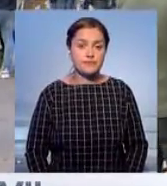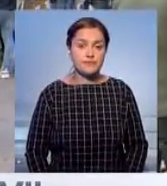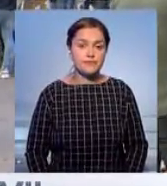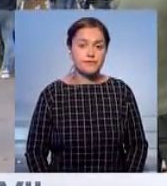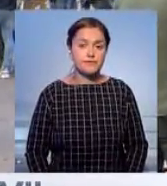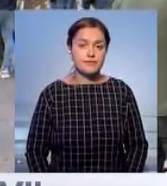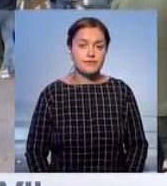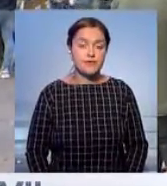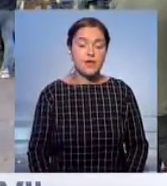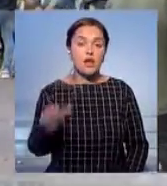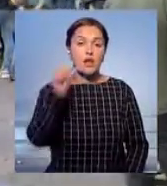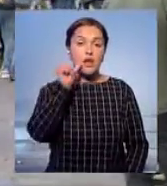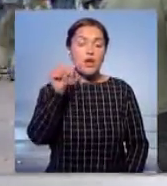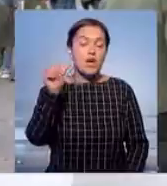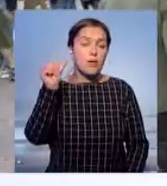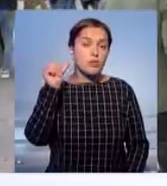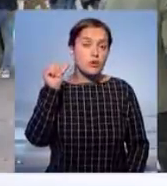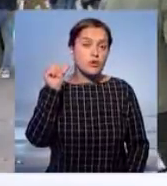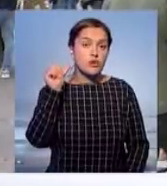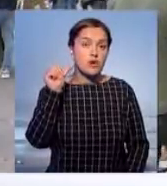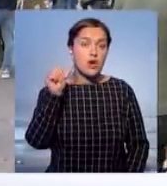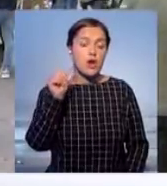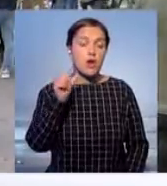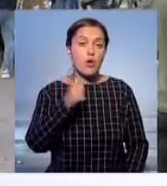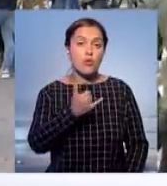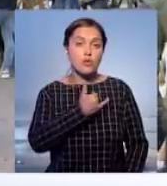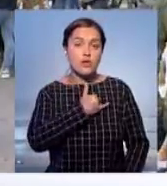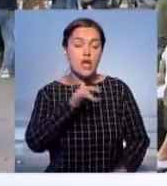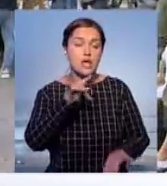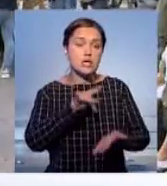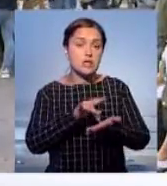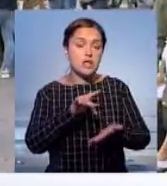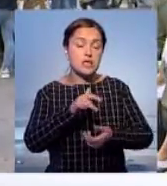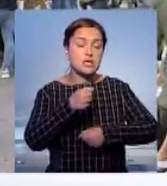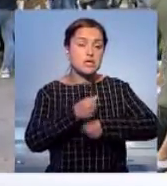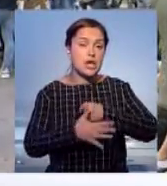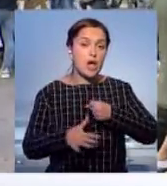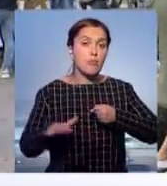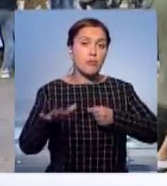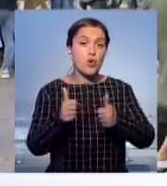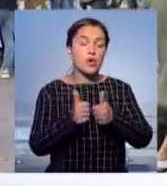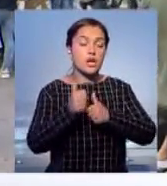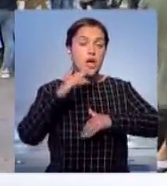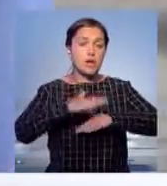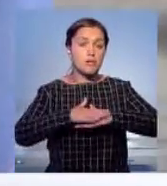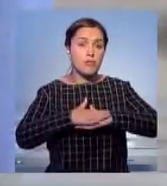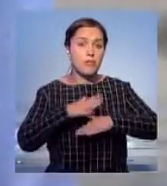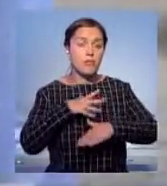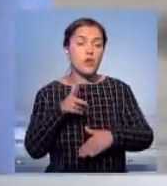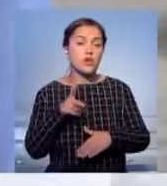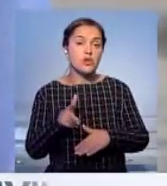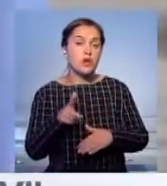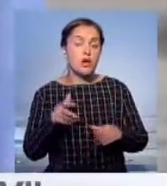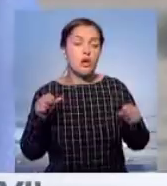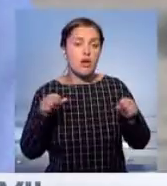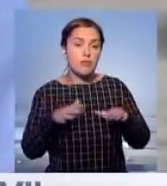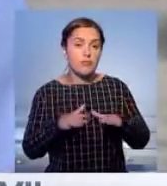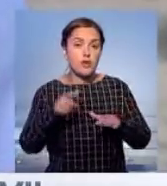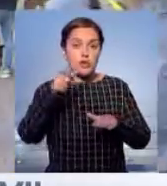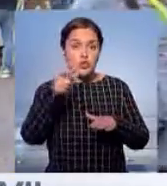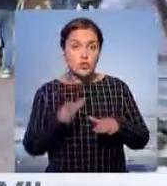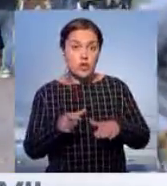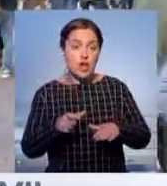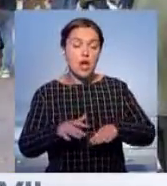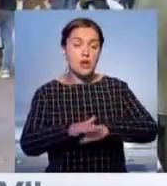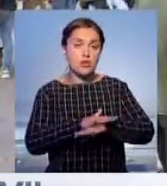В прошлом году мы проводили в центральной площади возле Акимата. Там было примерно около 3000 человек. Народ как